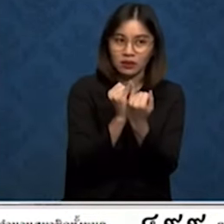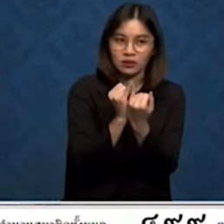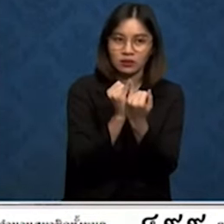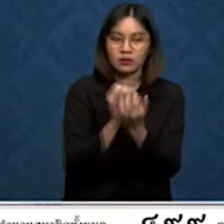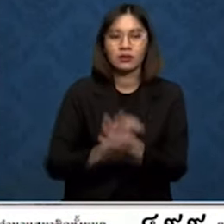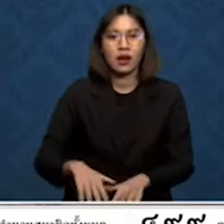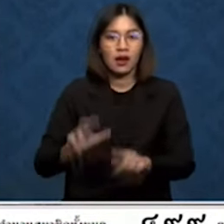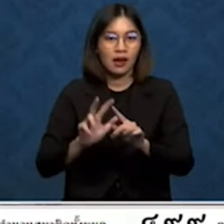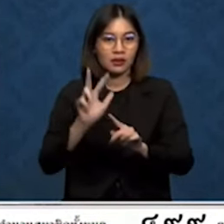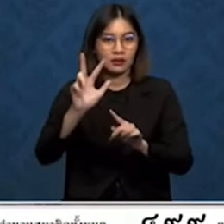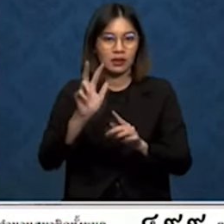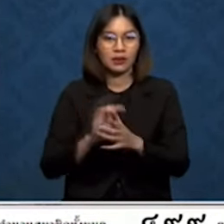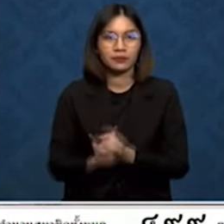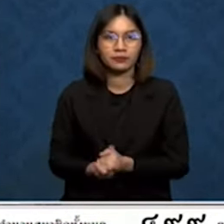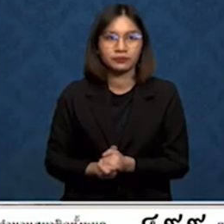สาม